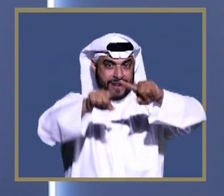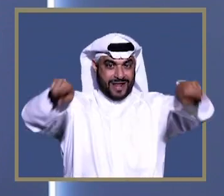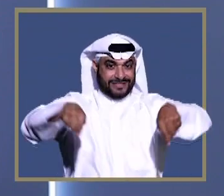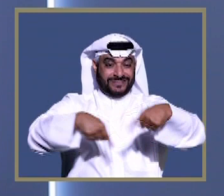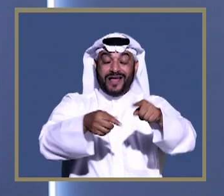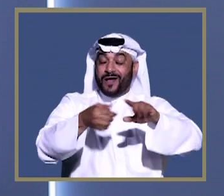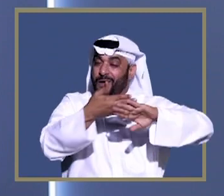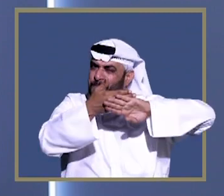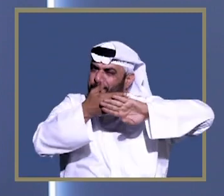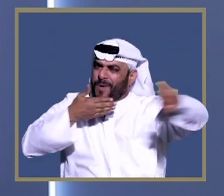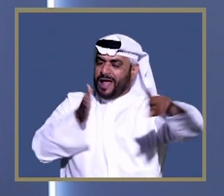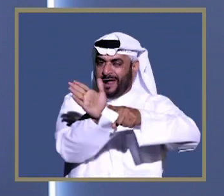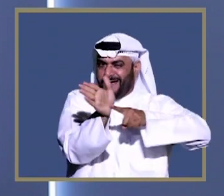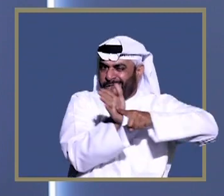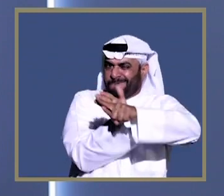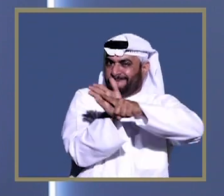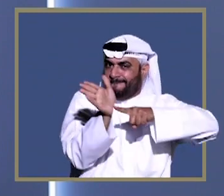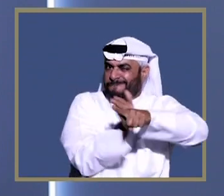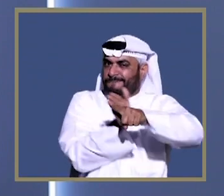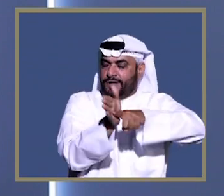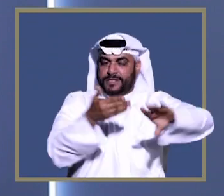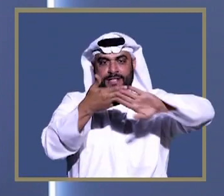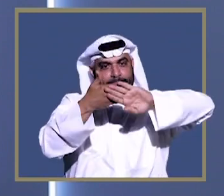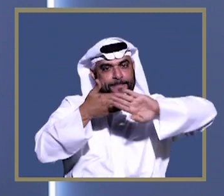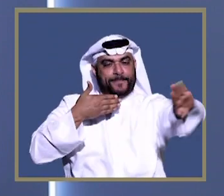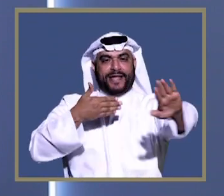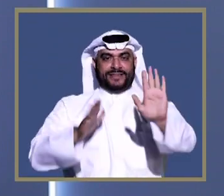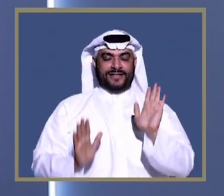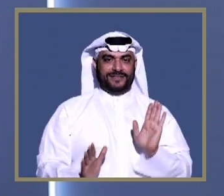عن الفتنة والعنصرية والطائفية.